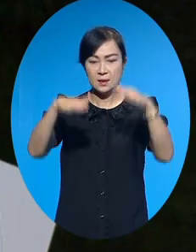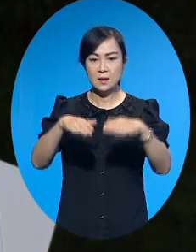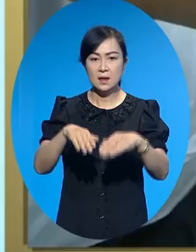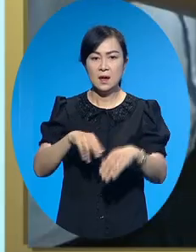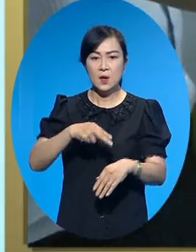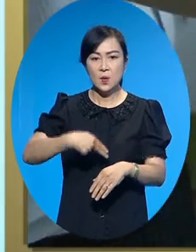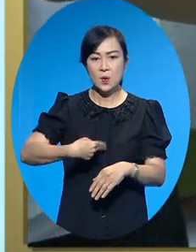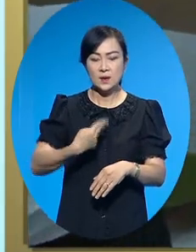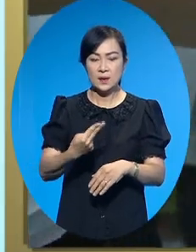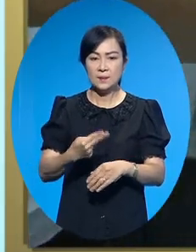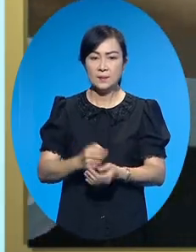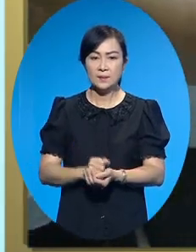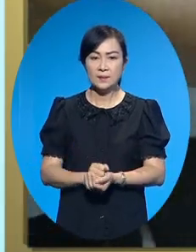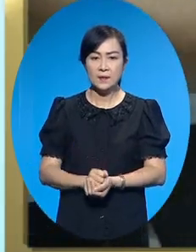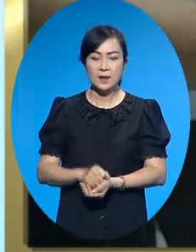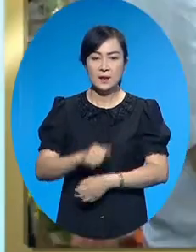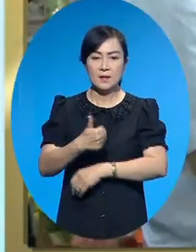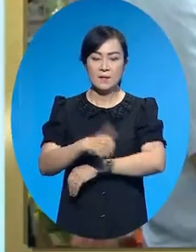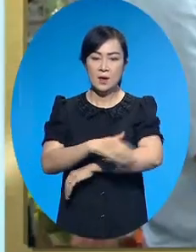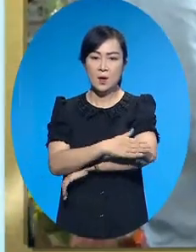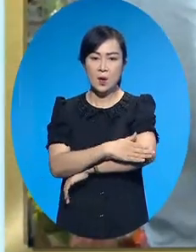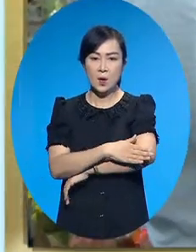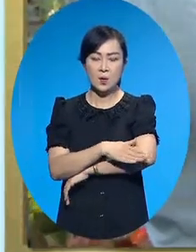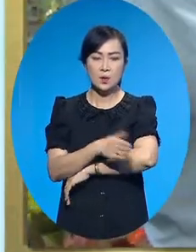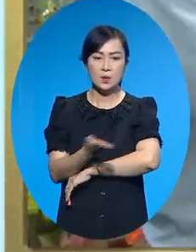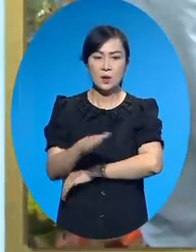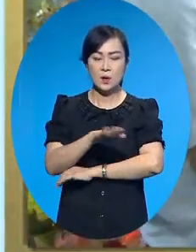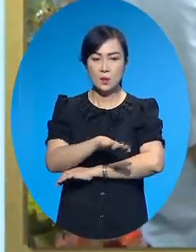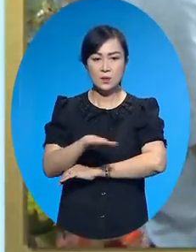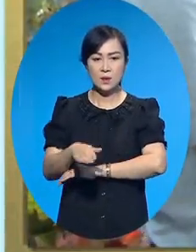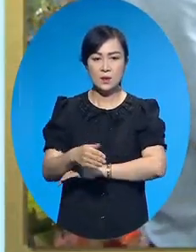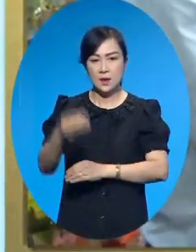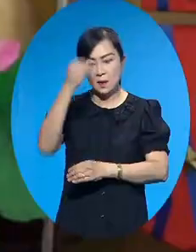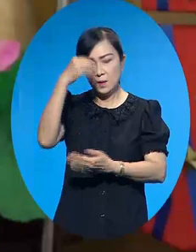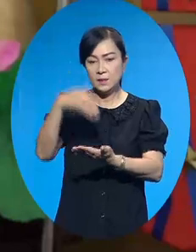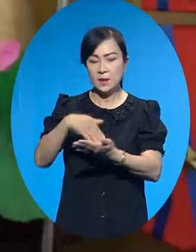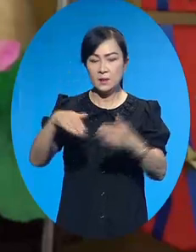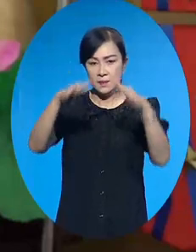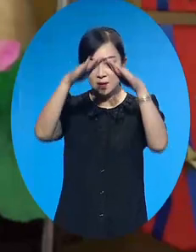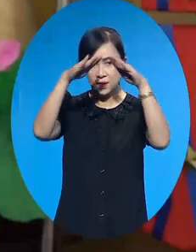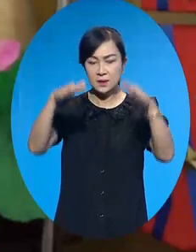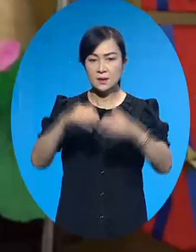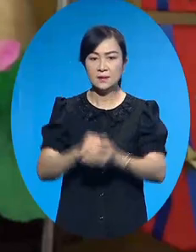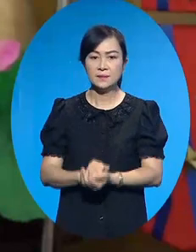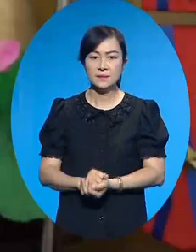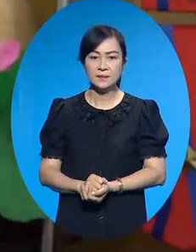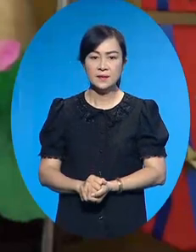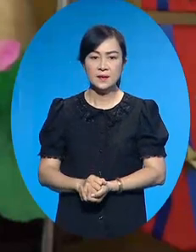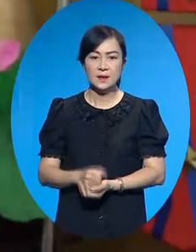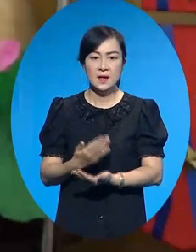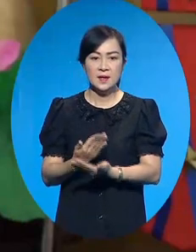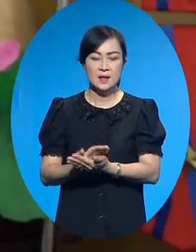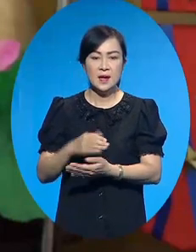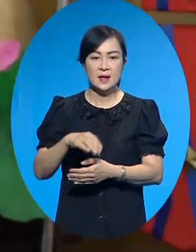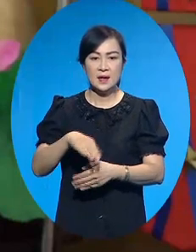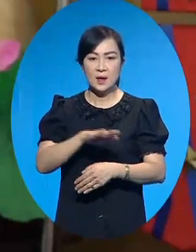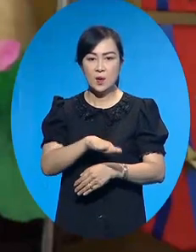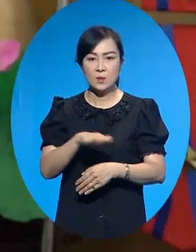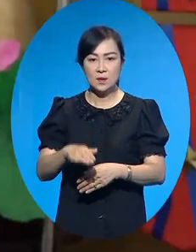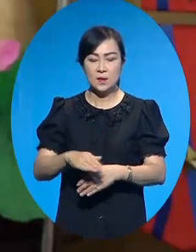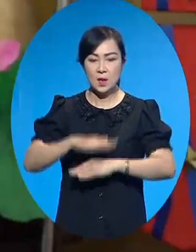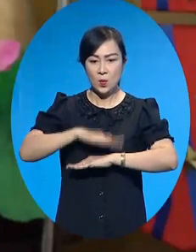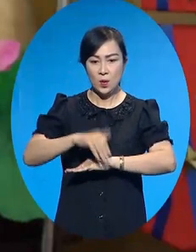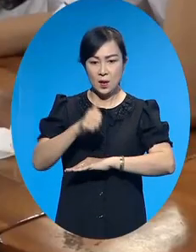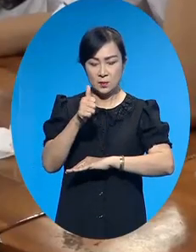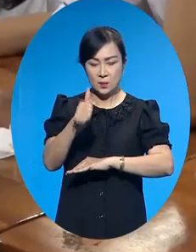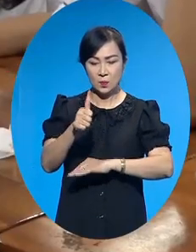tâm và cũng như là có hỗ trợ cho các bạn là học thêm ở trường để tránh cho các bạn là phải có kết quả không tốt ở cuối những